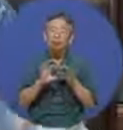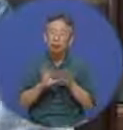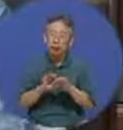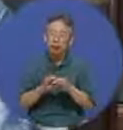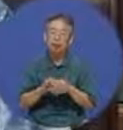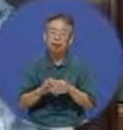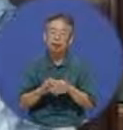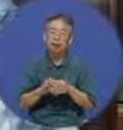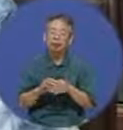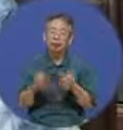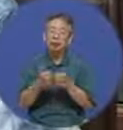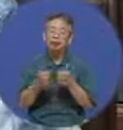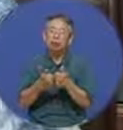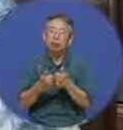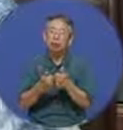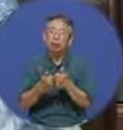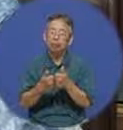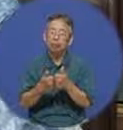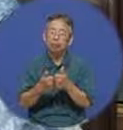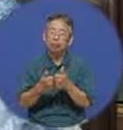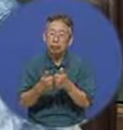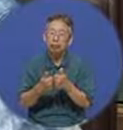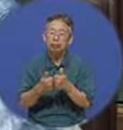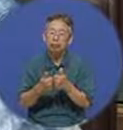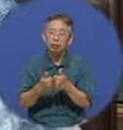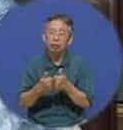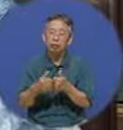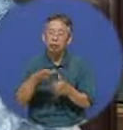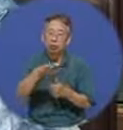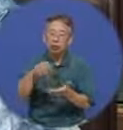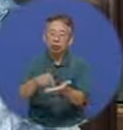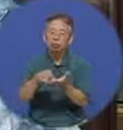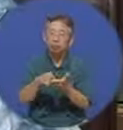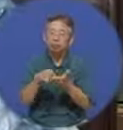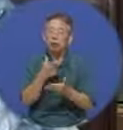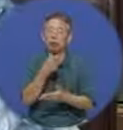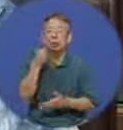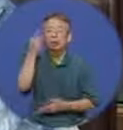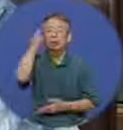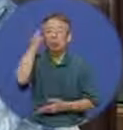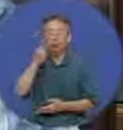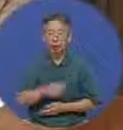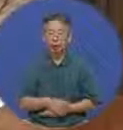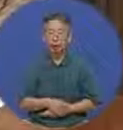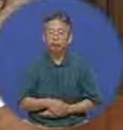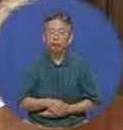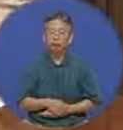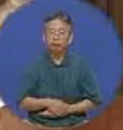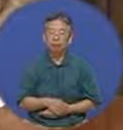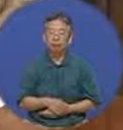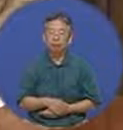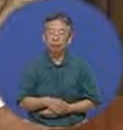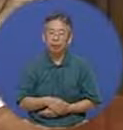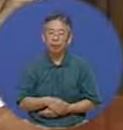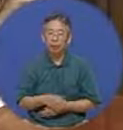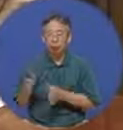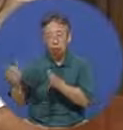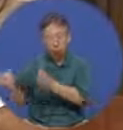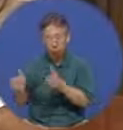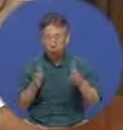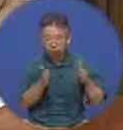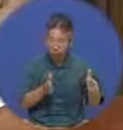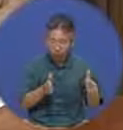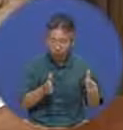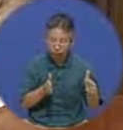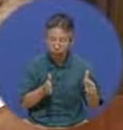あのそういう相談にもねあのどんどん皆さん応じていただくといいんじゃないでしょうか、 はい はい、 この2つのブロックでがっち